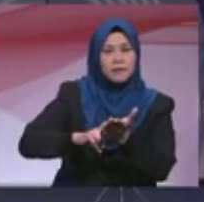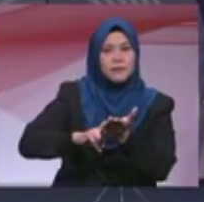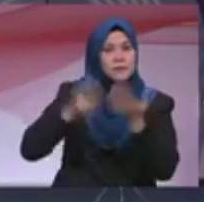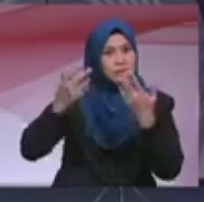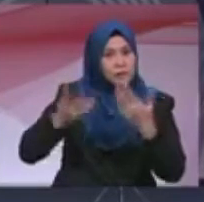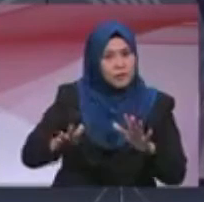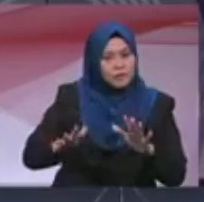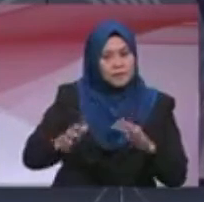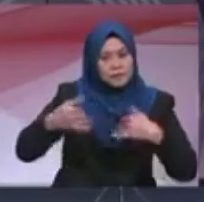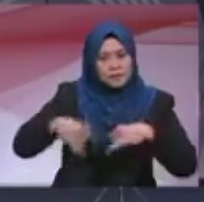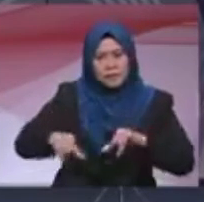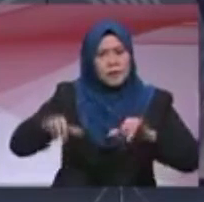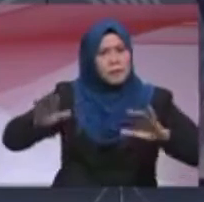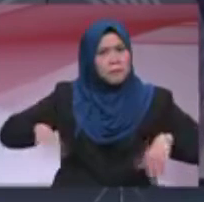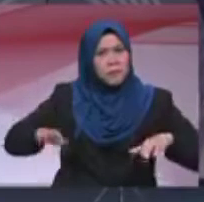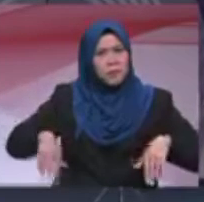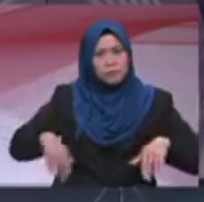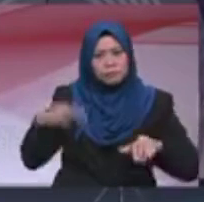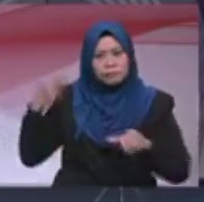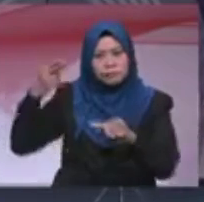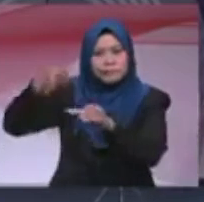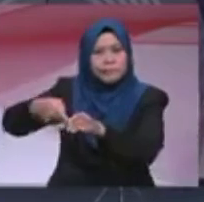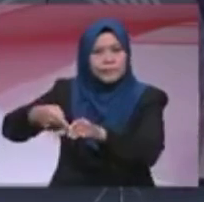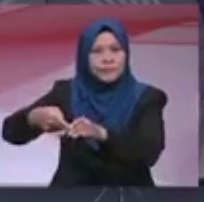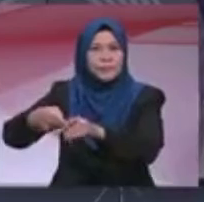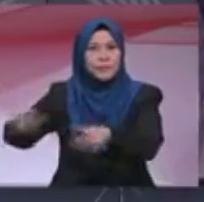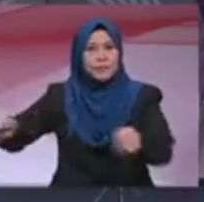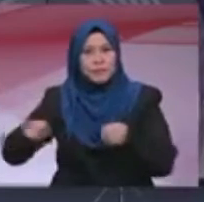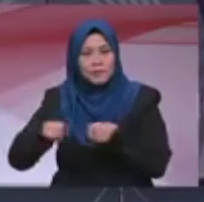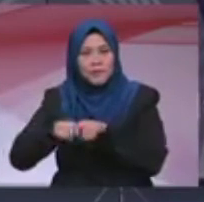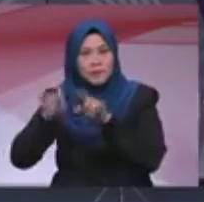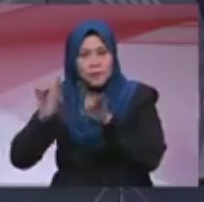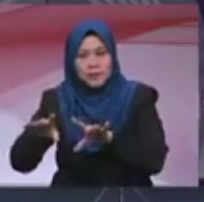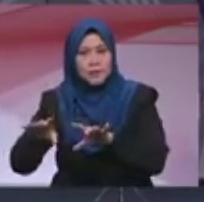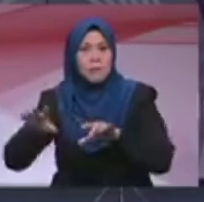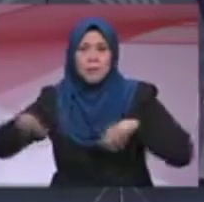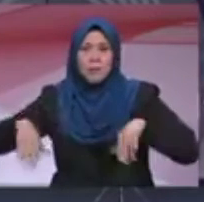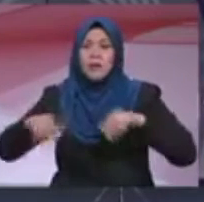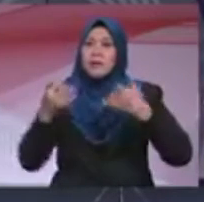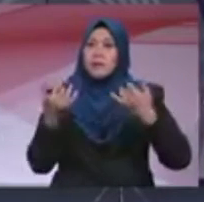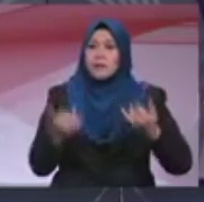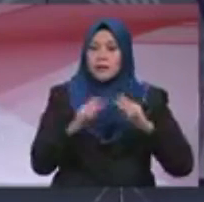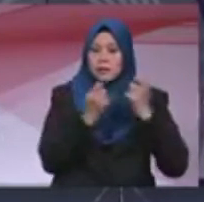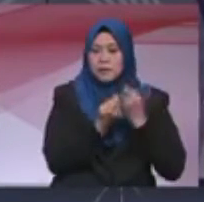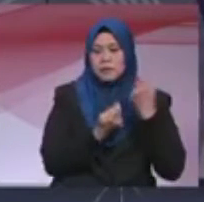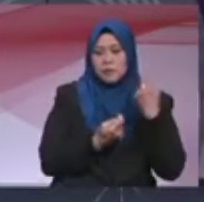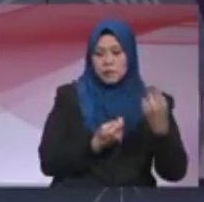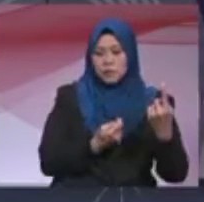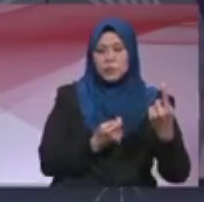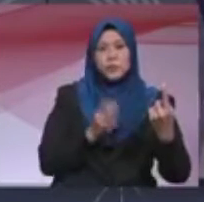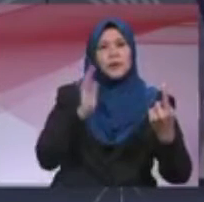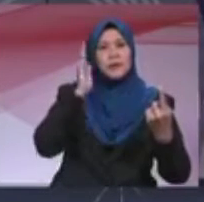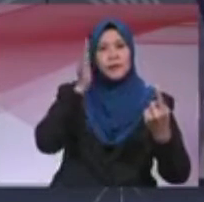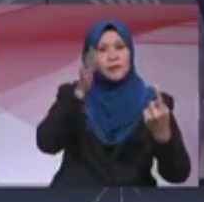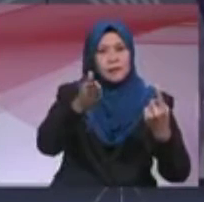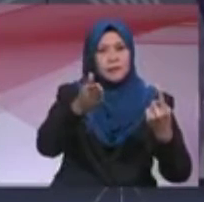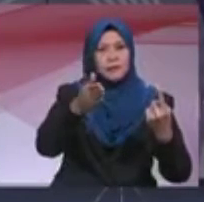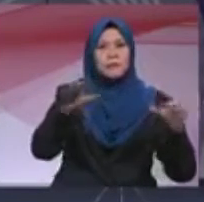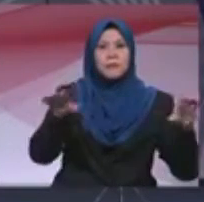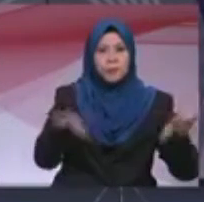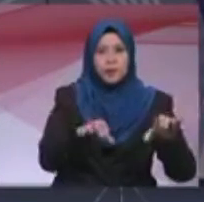yang telah mendaftar dan masih belum menduduki pentaksiran khusus, untuk yang tingkatan 1, pentaksiran ini akan diadakan